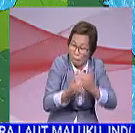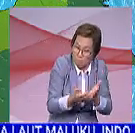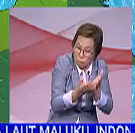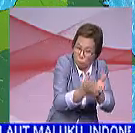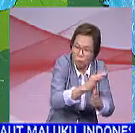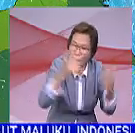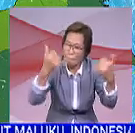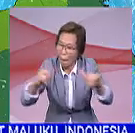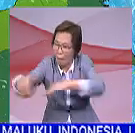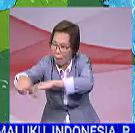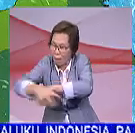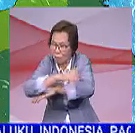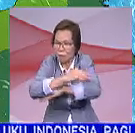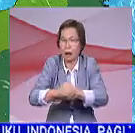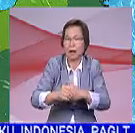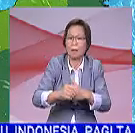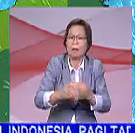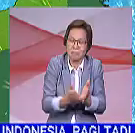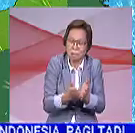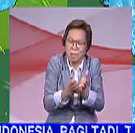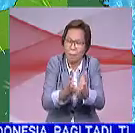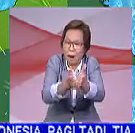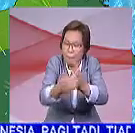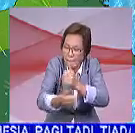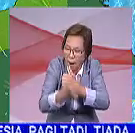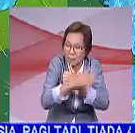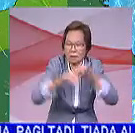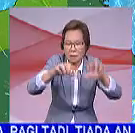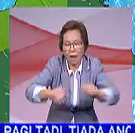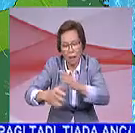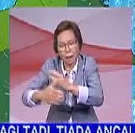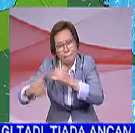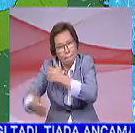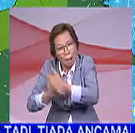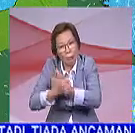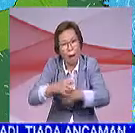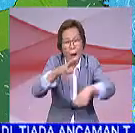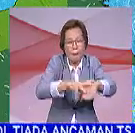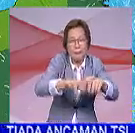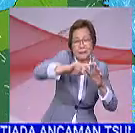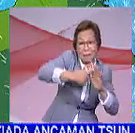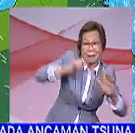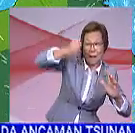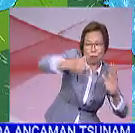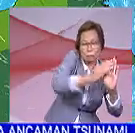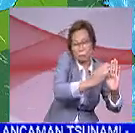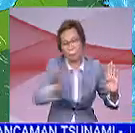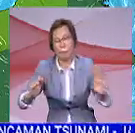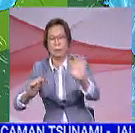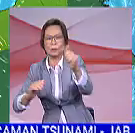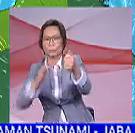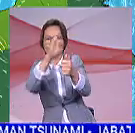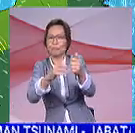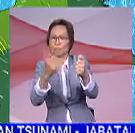serta sukan dan resort, juga pada aktiviti perkapalan dan juga menangkap ikan. Dan amaran ini akan bermula esok sehingga ke